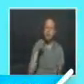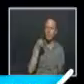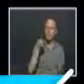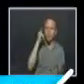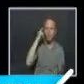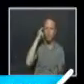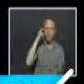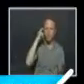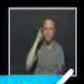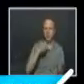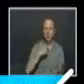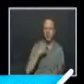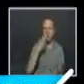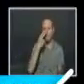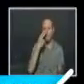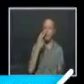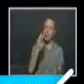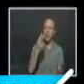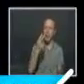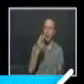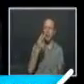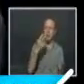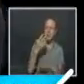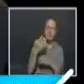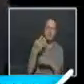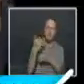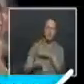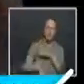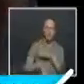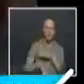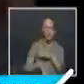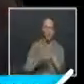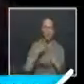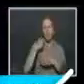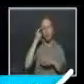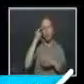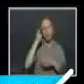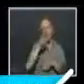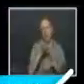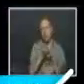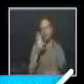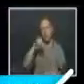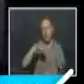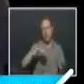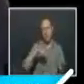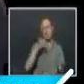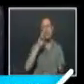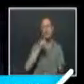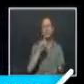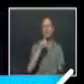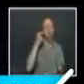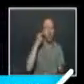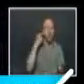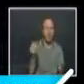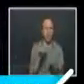אתה יודע, אני מסתכלת בסוף... אני מניחה שאתה תצא מפה, ויש מי ששומע את